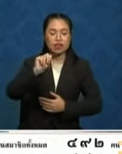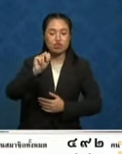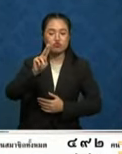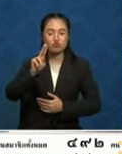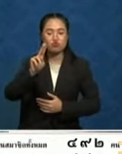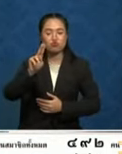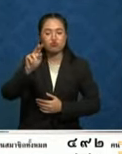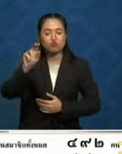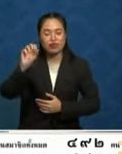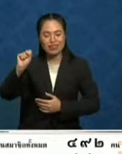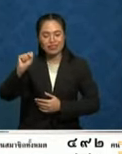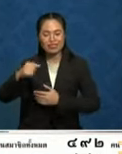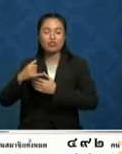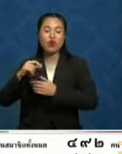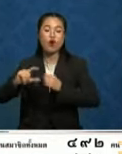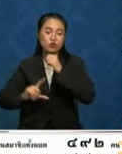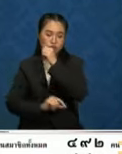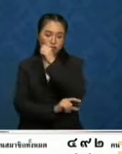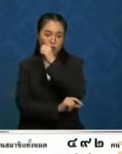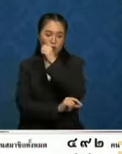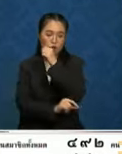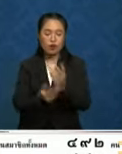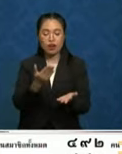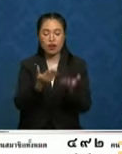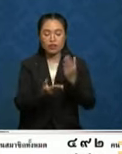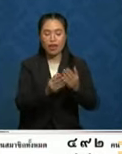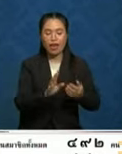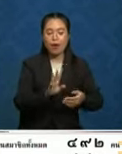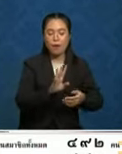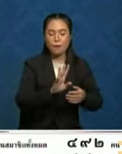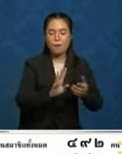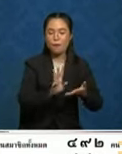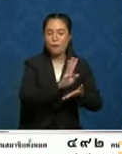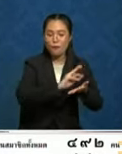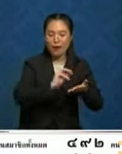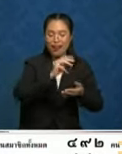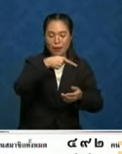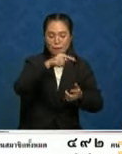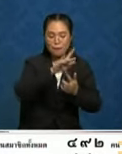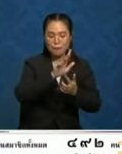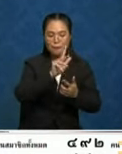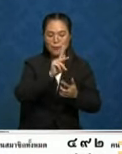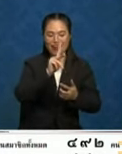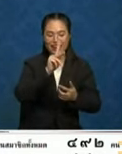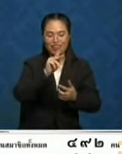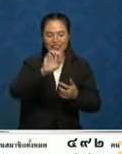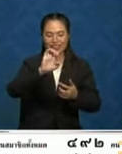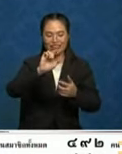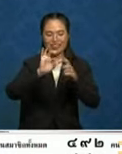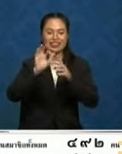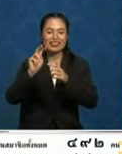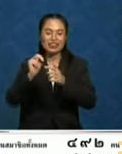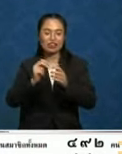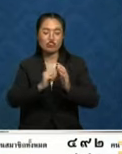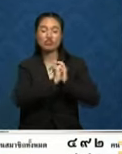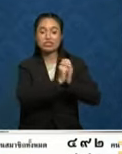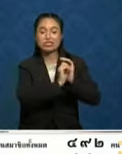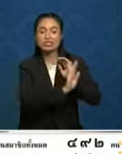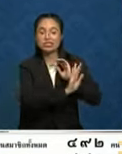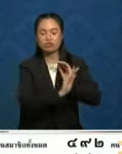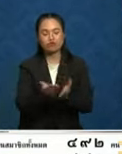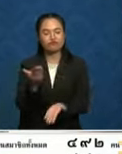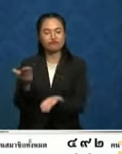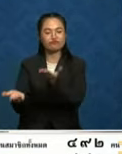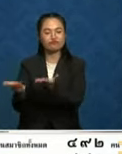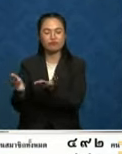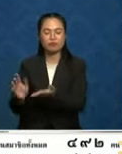หรือมปักกิ่งนะครับเราก็อยากจะให้เป็นอย่างนั้นนะครับก็ขออนุญาตฝากท่านไว้ครับในส่วนของมาตรา 18เนี่ยนะครับ